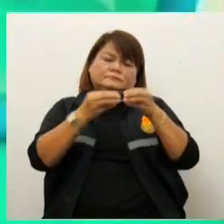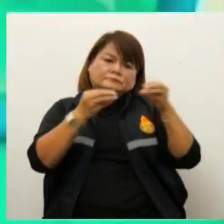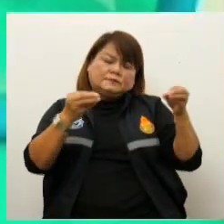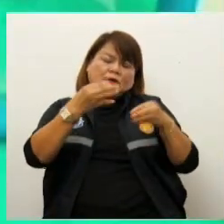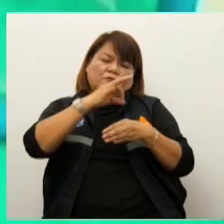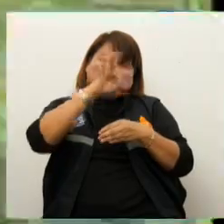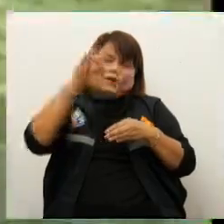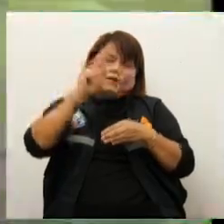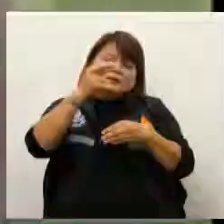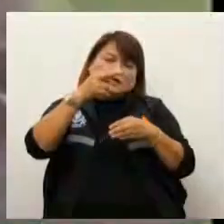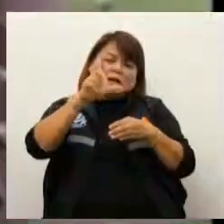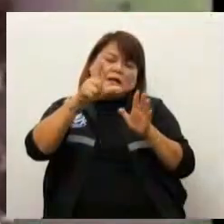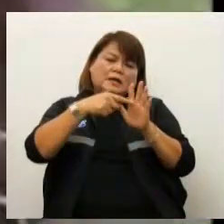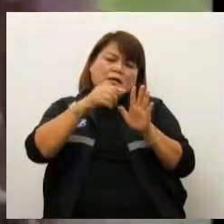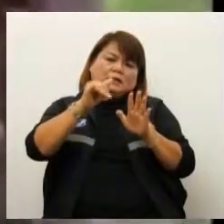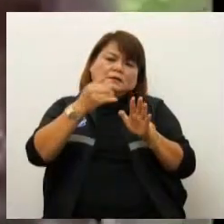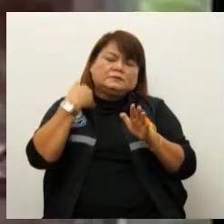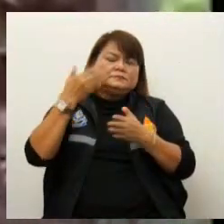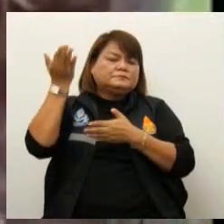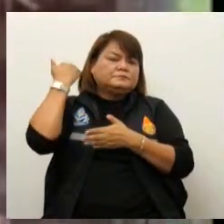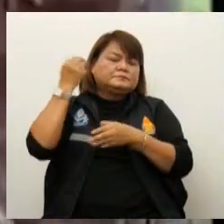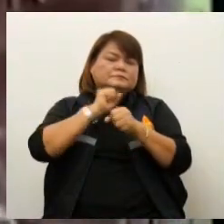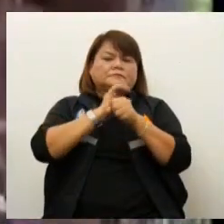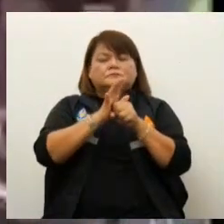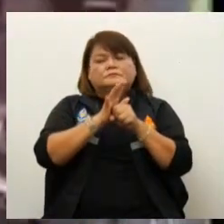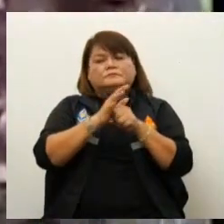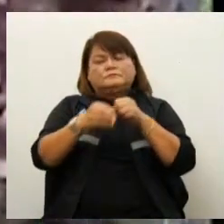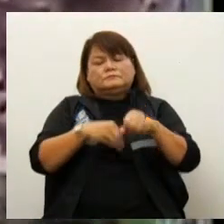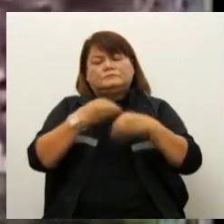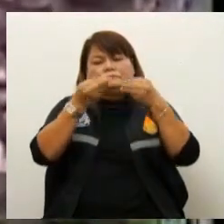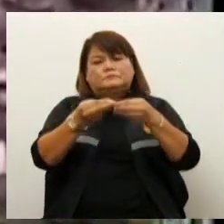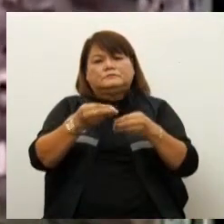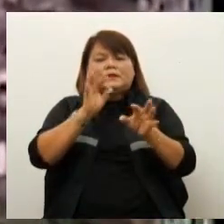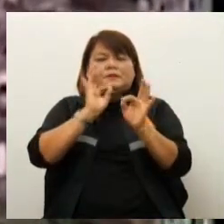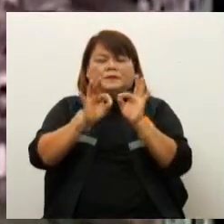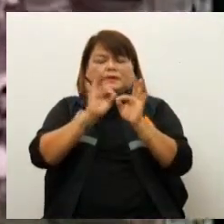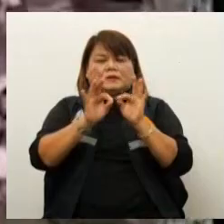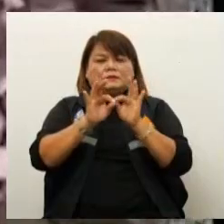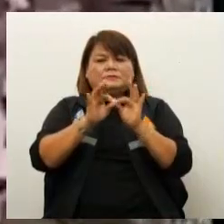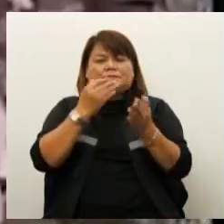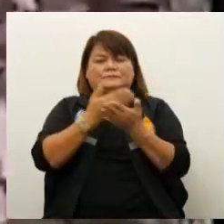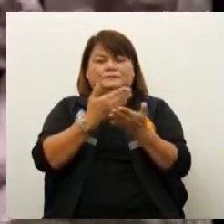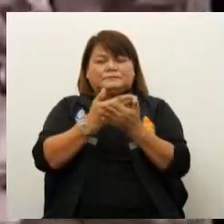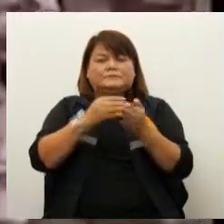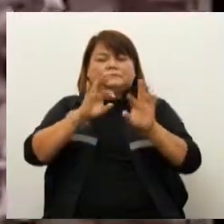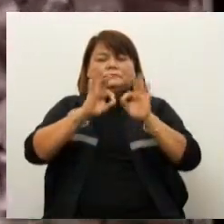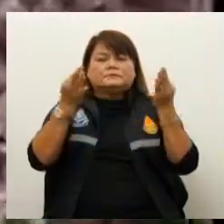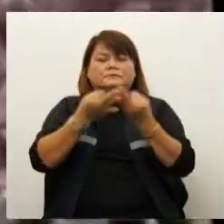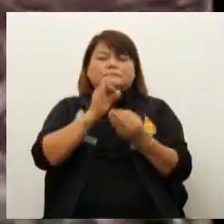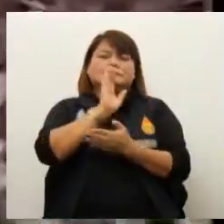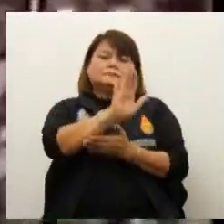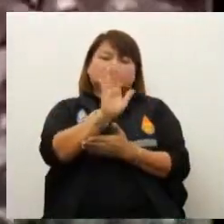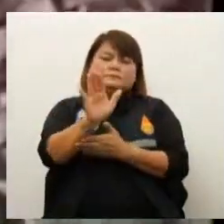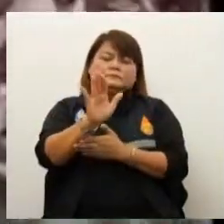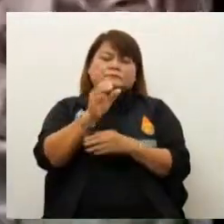รขึ้นในช่วงโรคระบาดโควิด-19 เพื่อให้ประหยัดค่าใช้จ่ายในครัวเรือนของตนเองและสามารถ